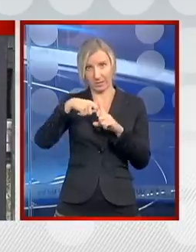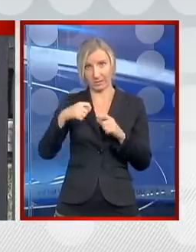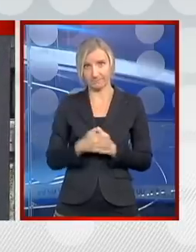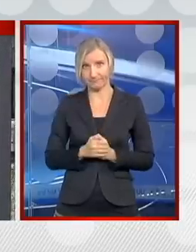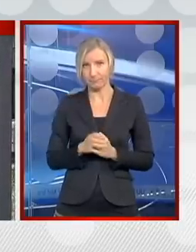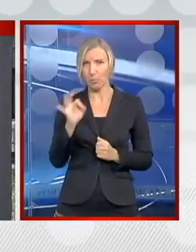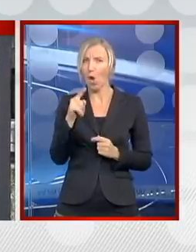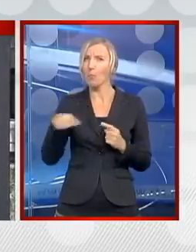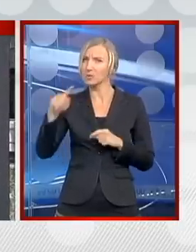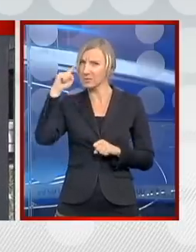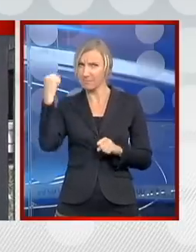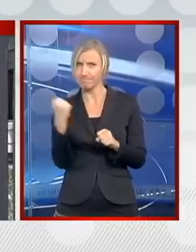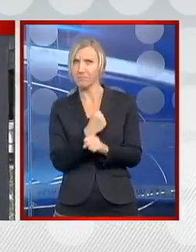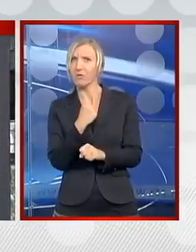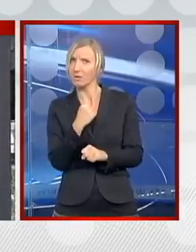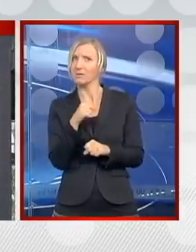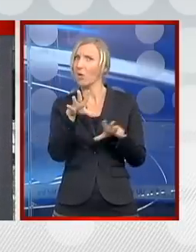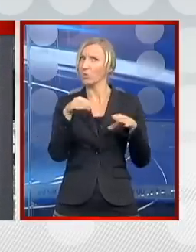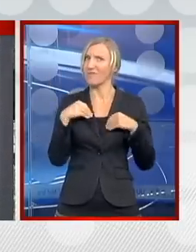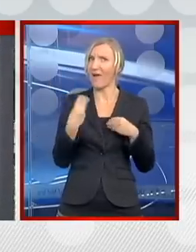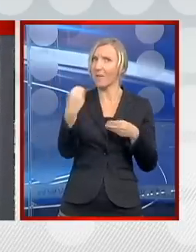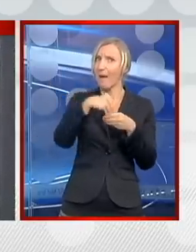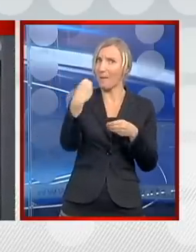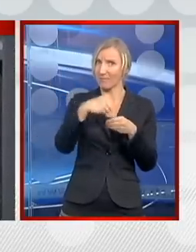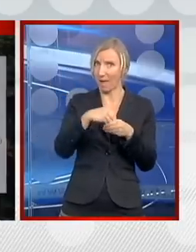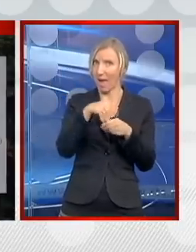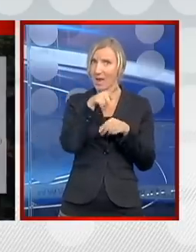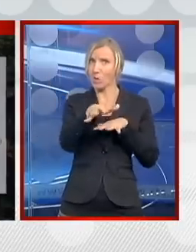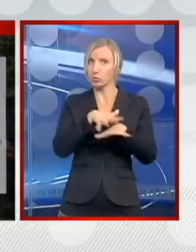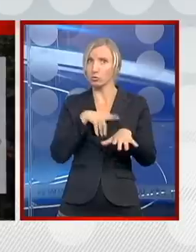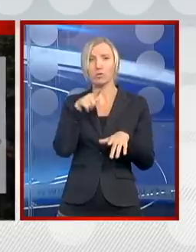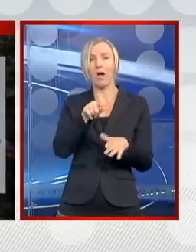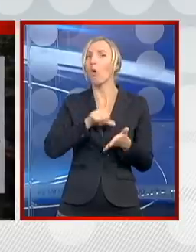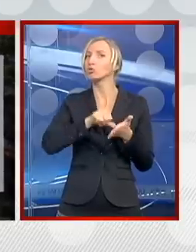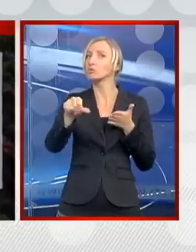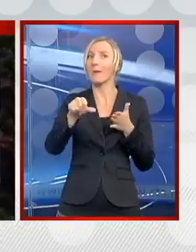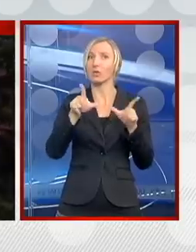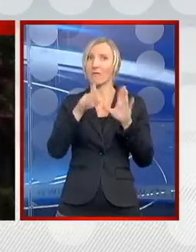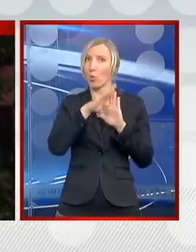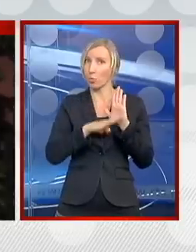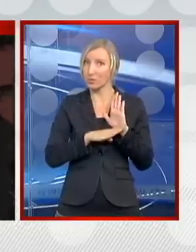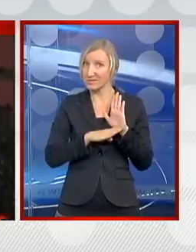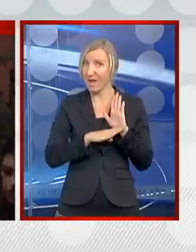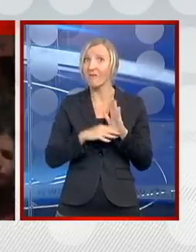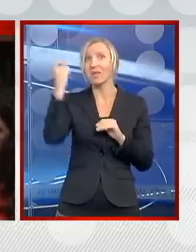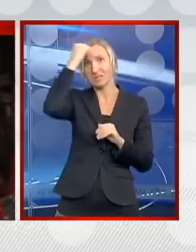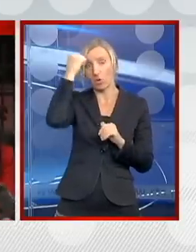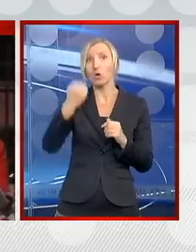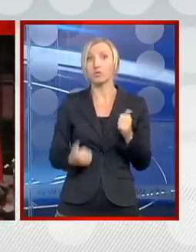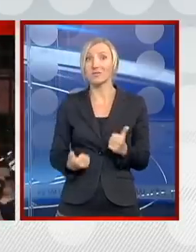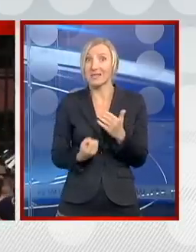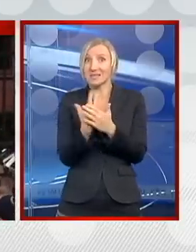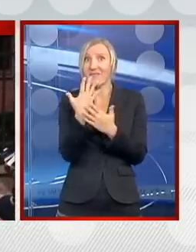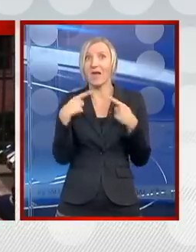OVK. Opozicija tvrdi da je usvajanjem amandmana u Skupštini suspendovan Ustav i da se na Kosovu